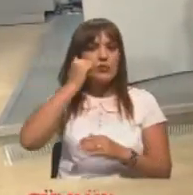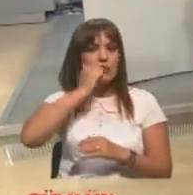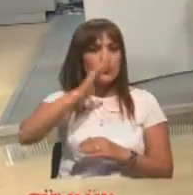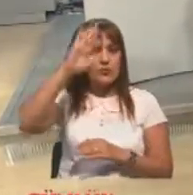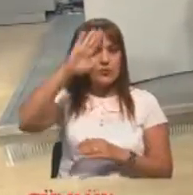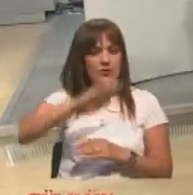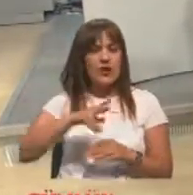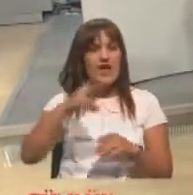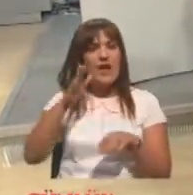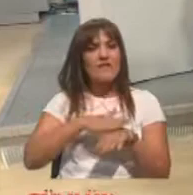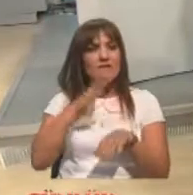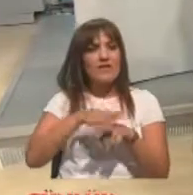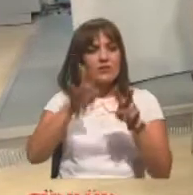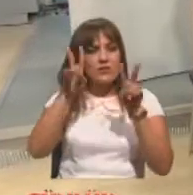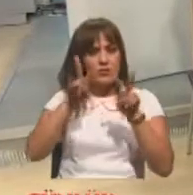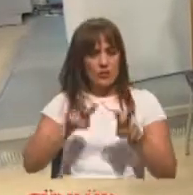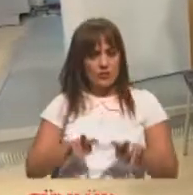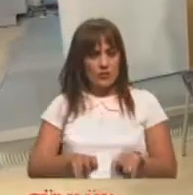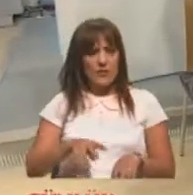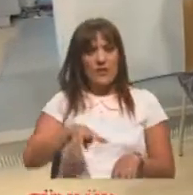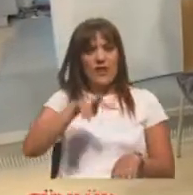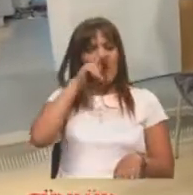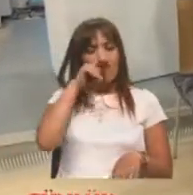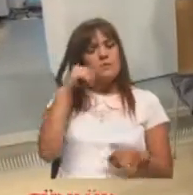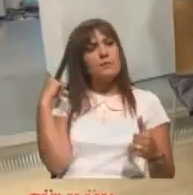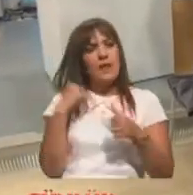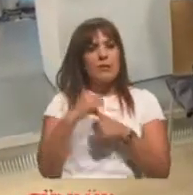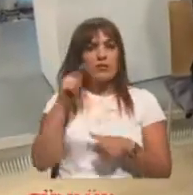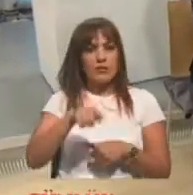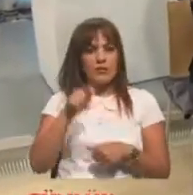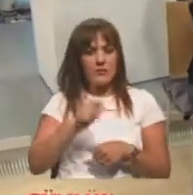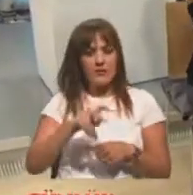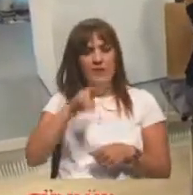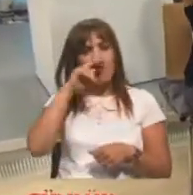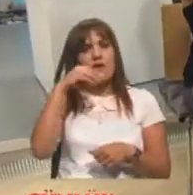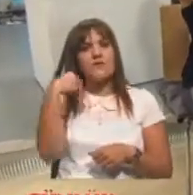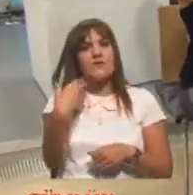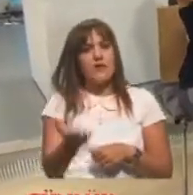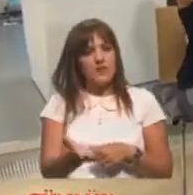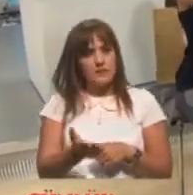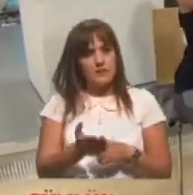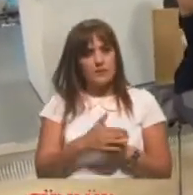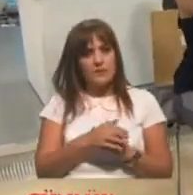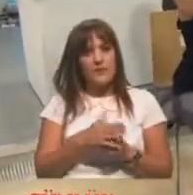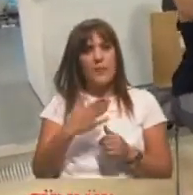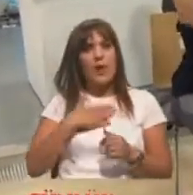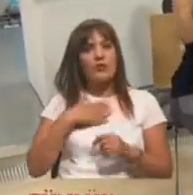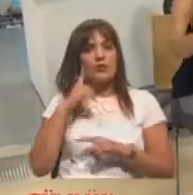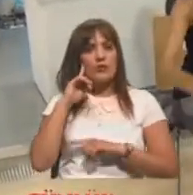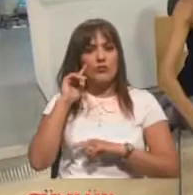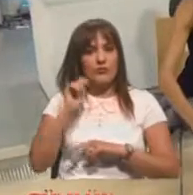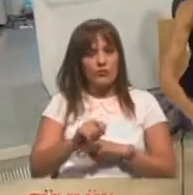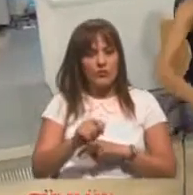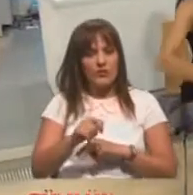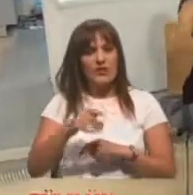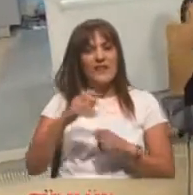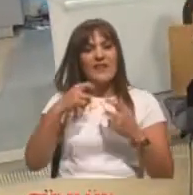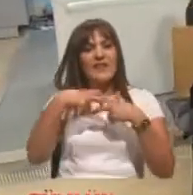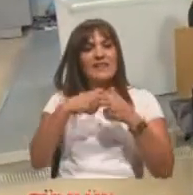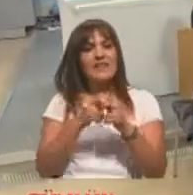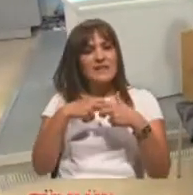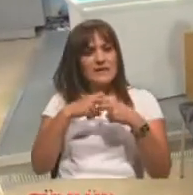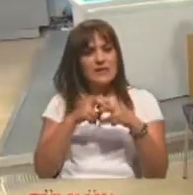ve yavaşça oturuyorum. Nefes al, bir kez daha bunu yapacağım. Nefes ver, öne gel,